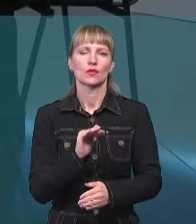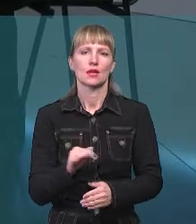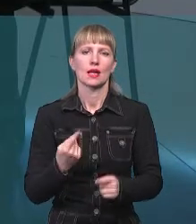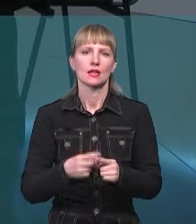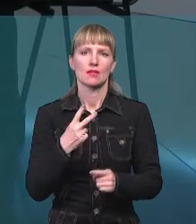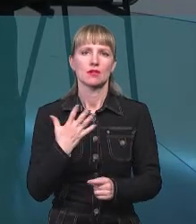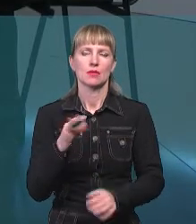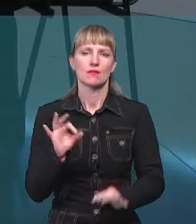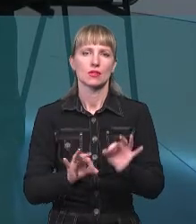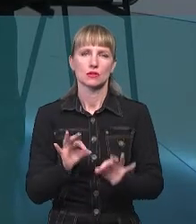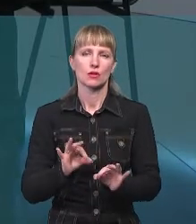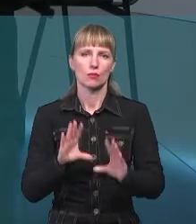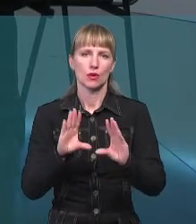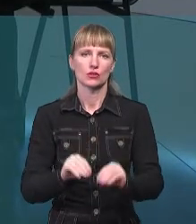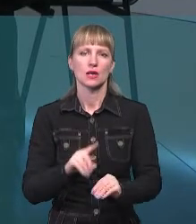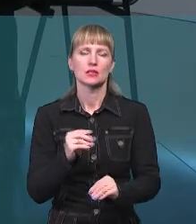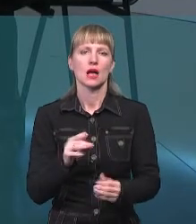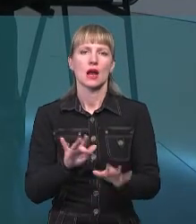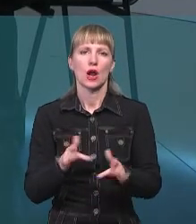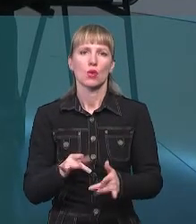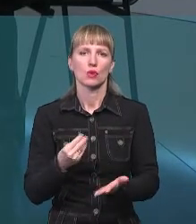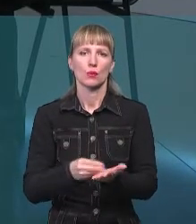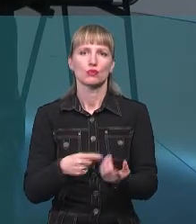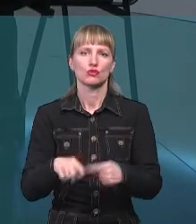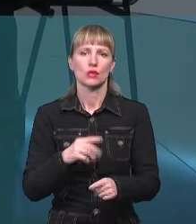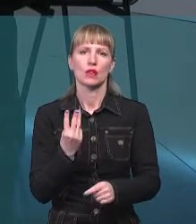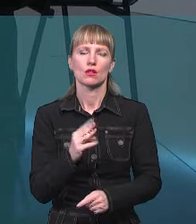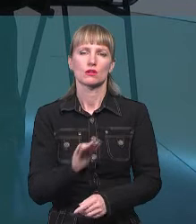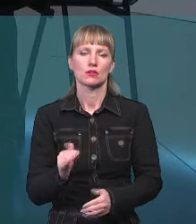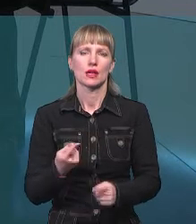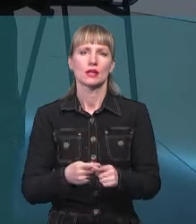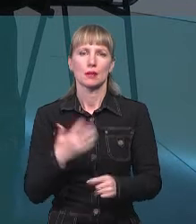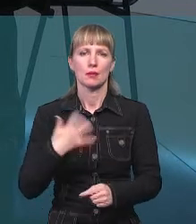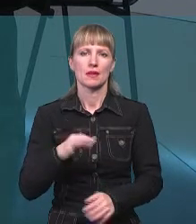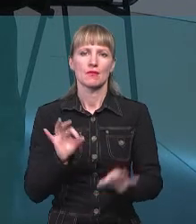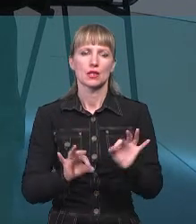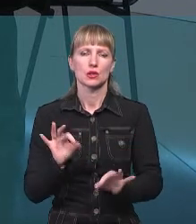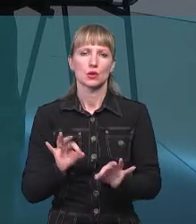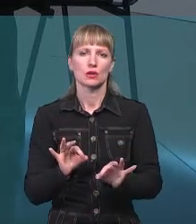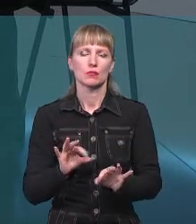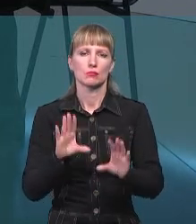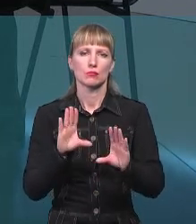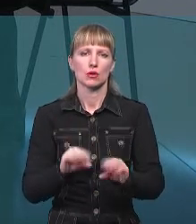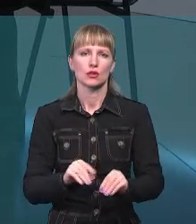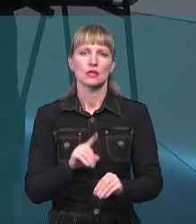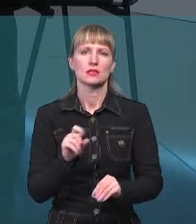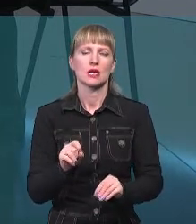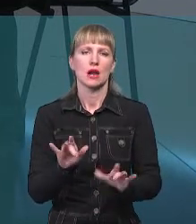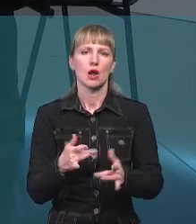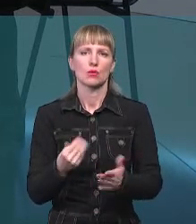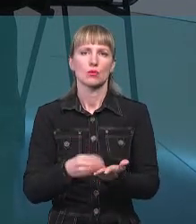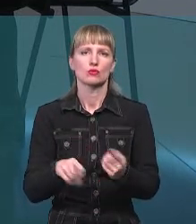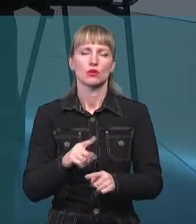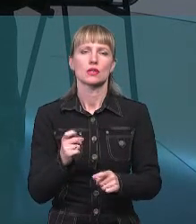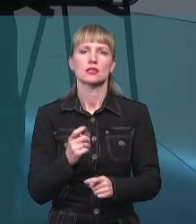це 25% погашається за рахунок бюджету, а троє діточок – це вже 50% погашається за рахунок бюджету, з якого